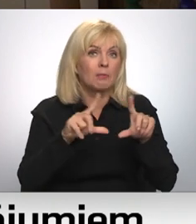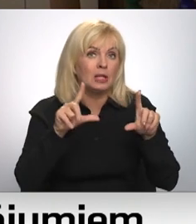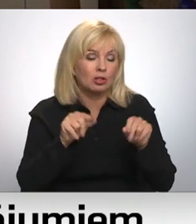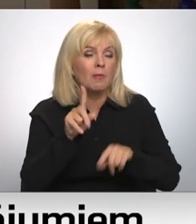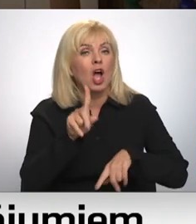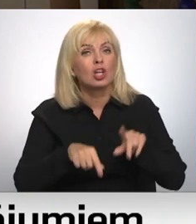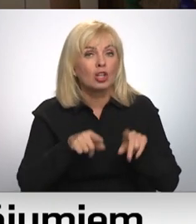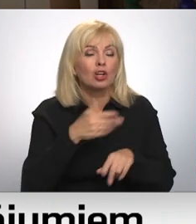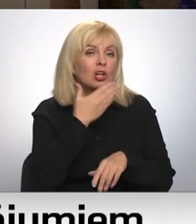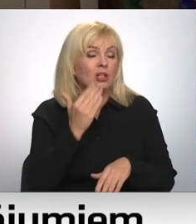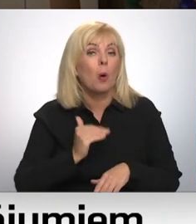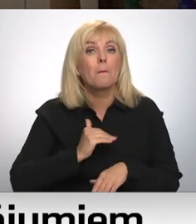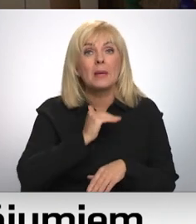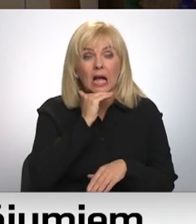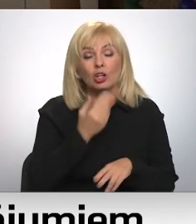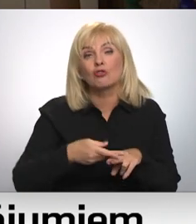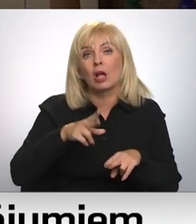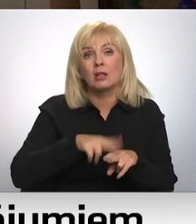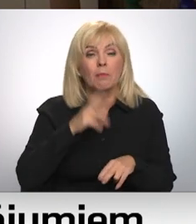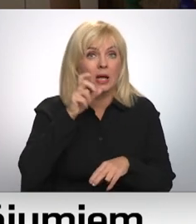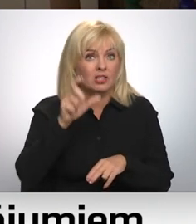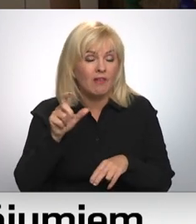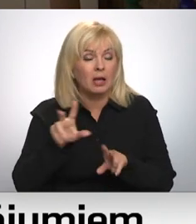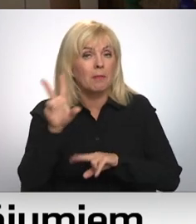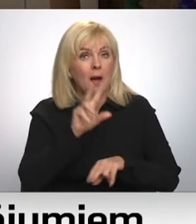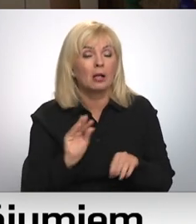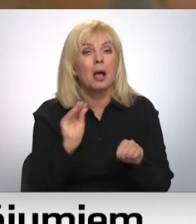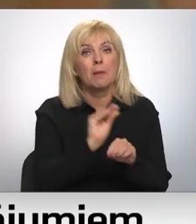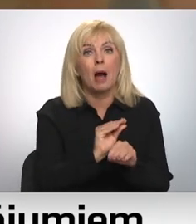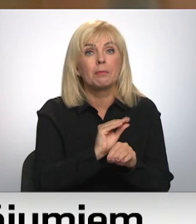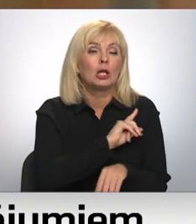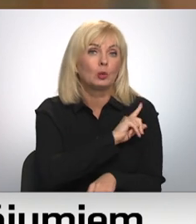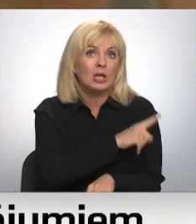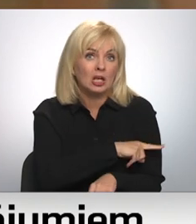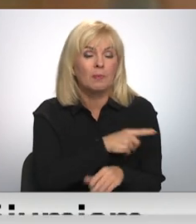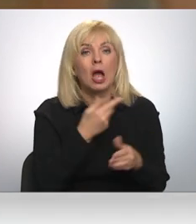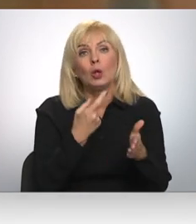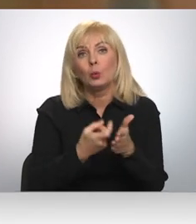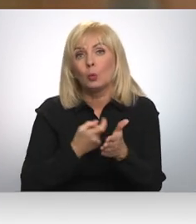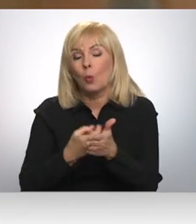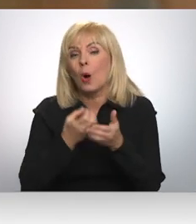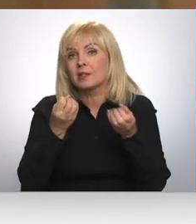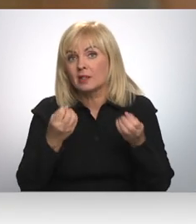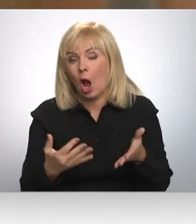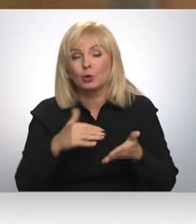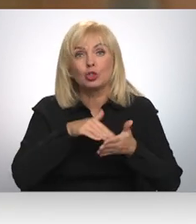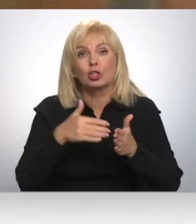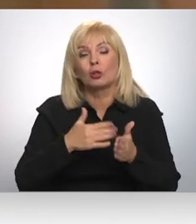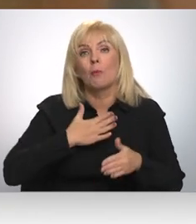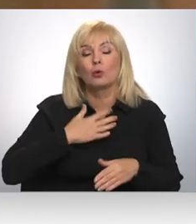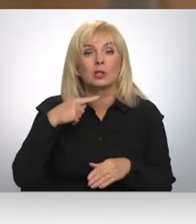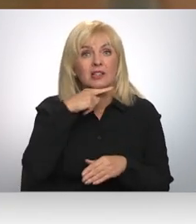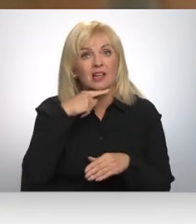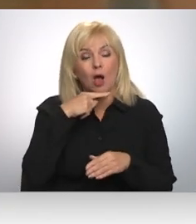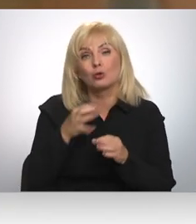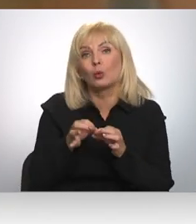Nereti tas arī nav pietiekoši, tāpēc vecāki meklē papildus iespējas. Esam apzinājuši, kāda tad ir situācija mūsu Cēs